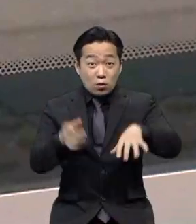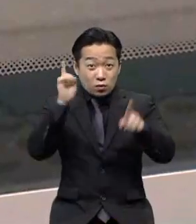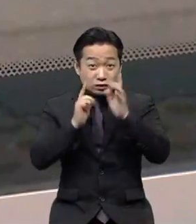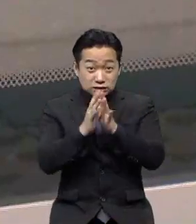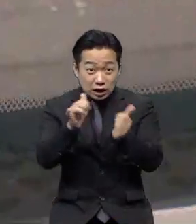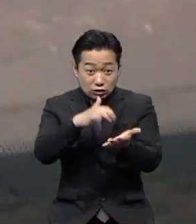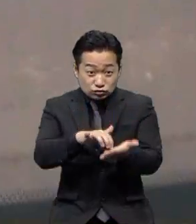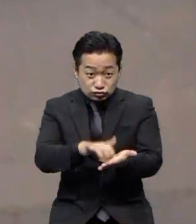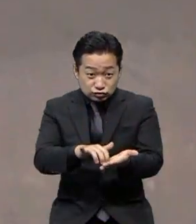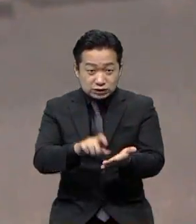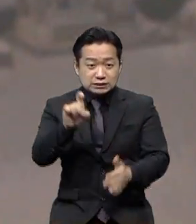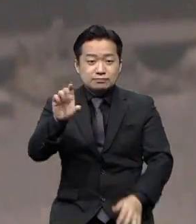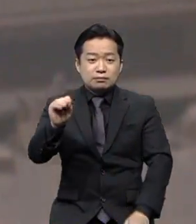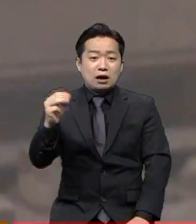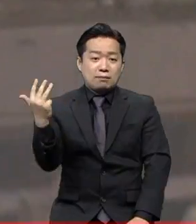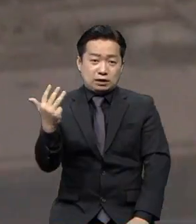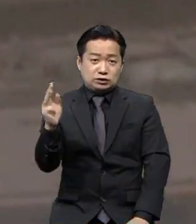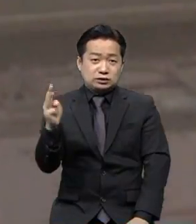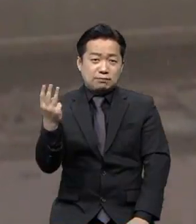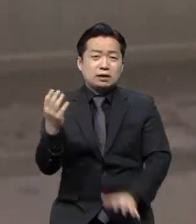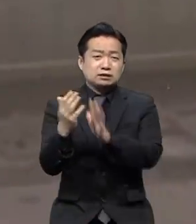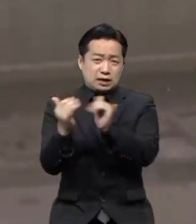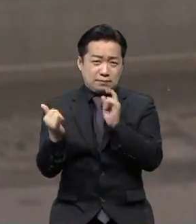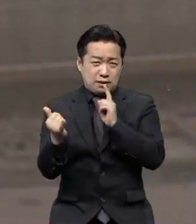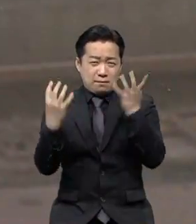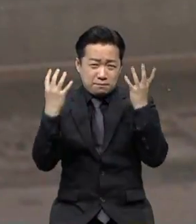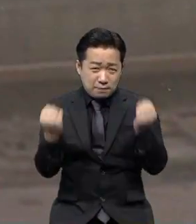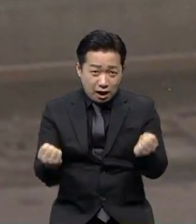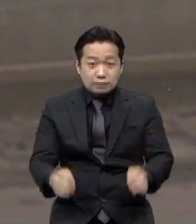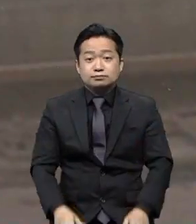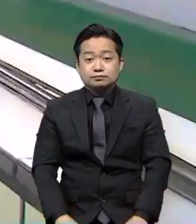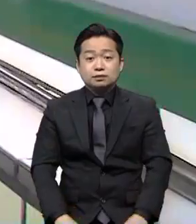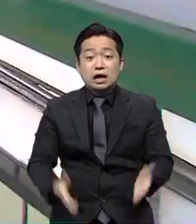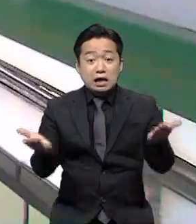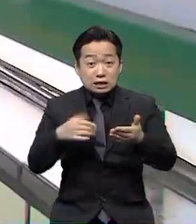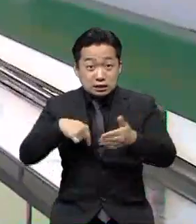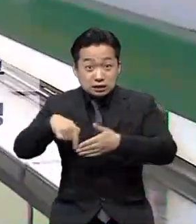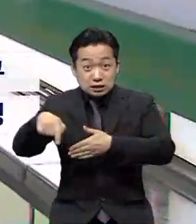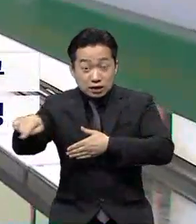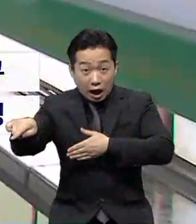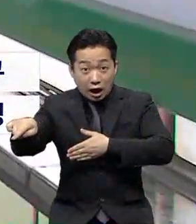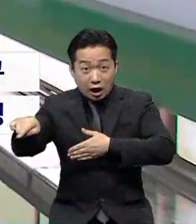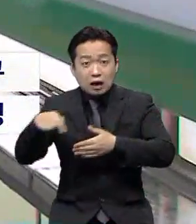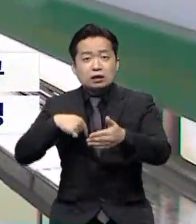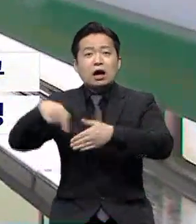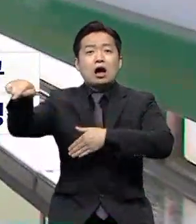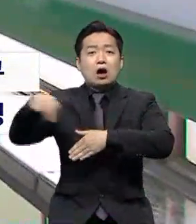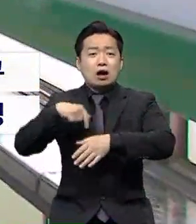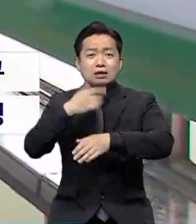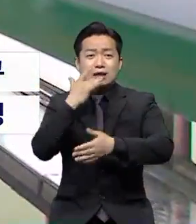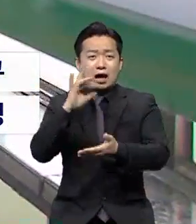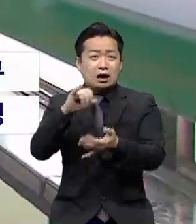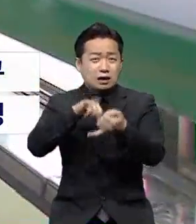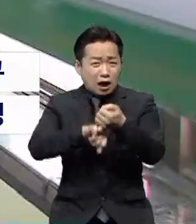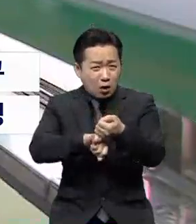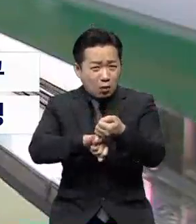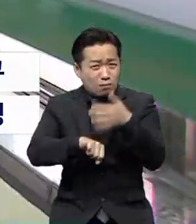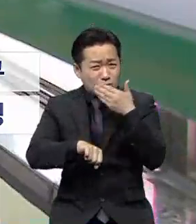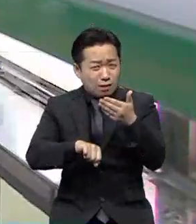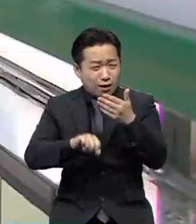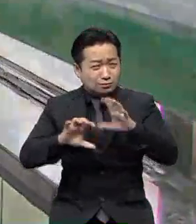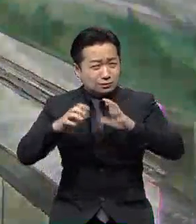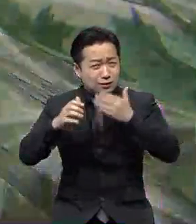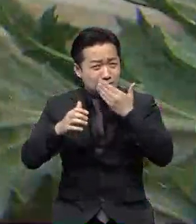사람은 108,379명에 달합니다. 일하러 가는 길 다녀오겠다란 당연한 약속 지킬 수 있는 세상이